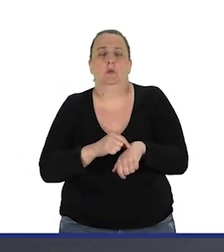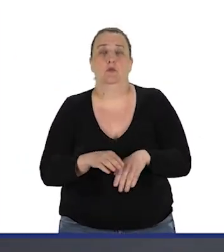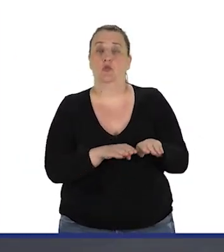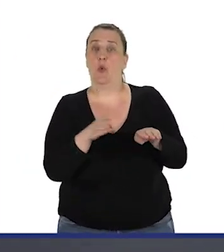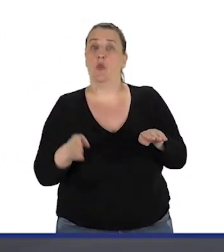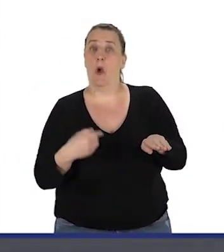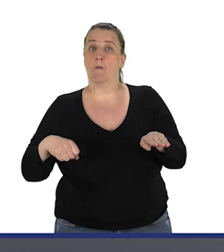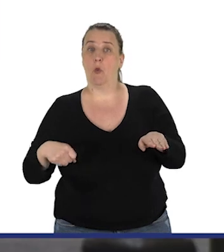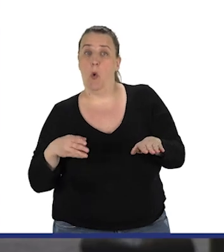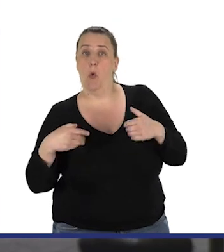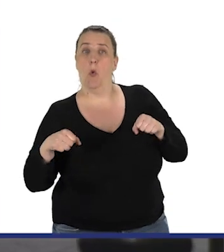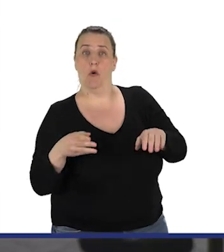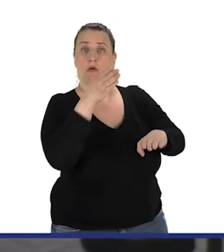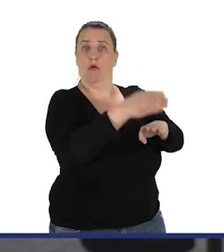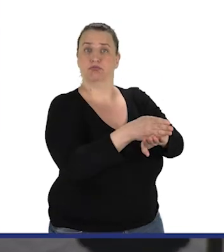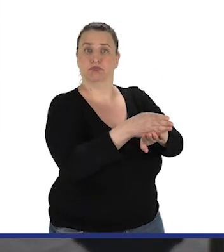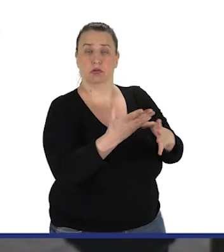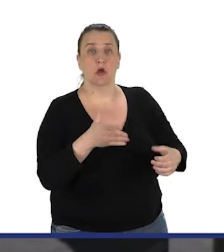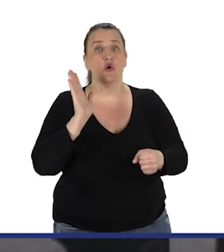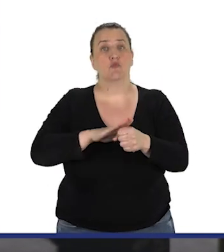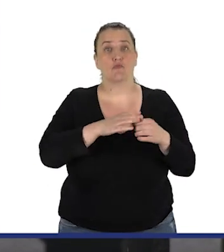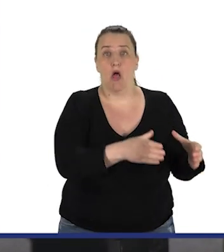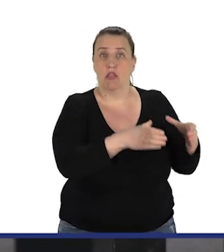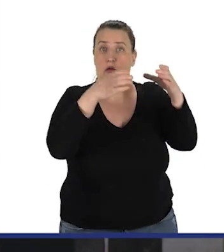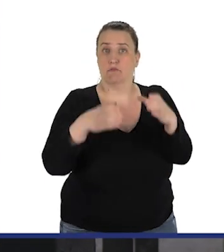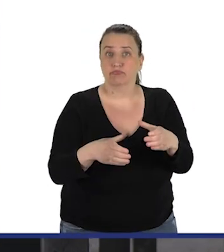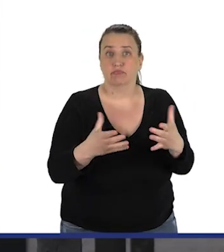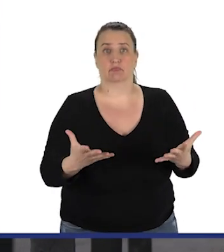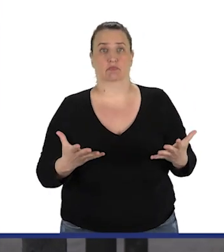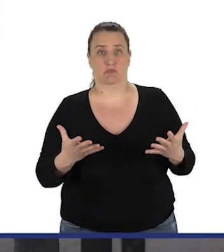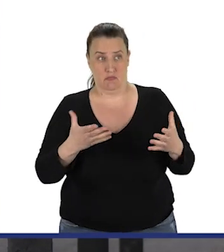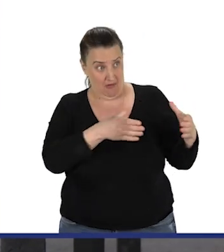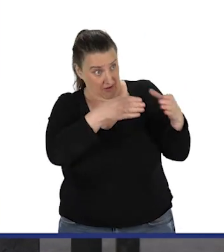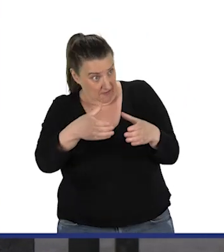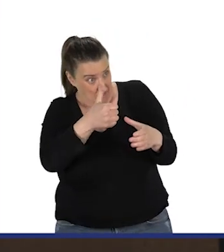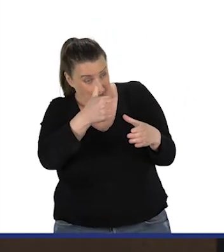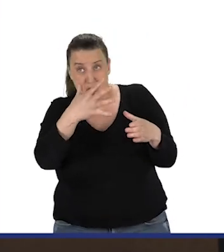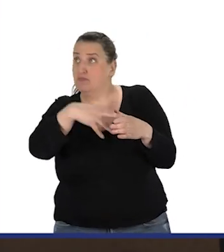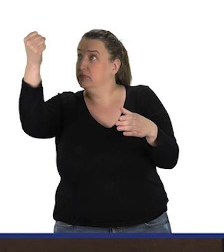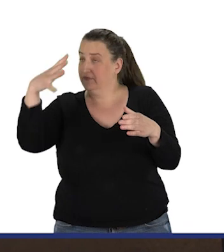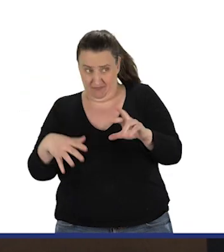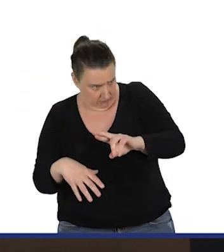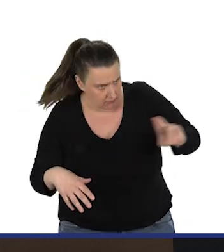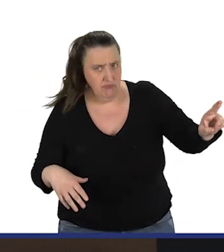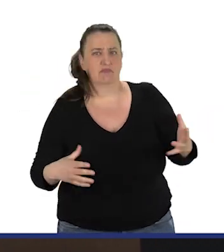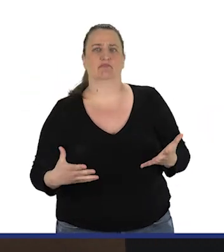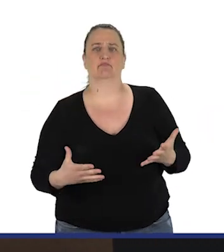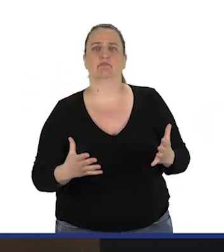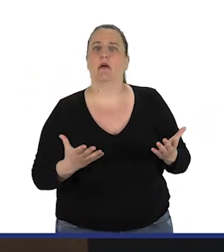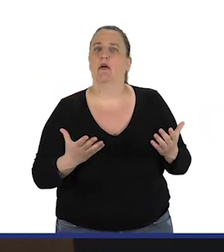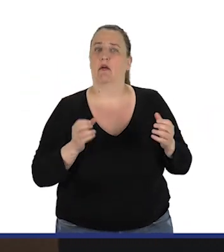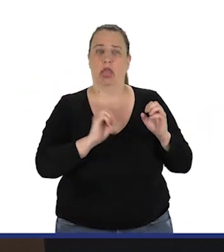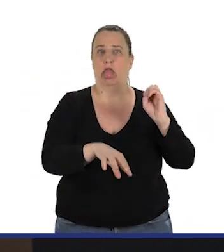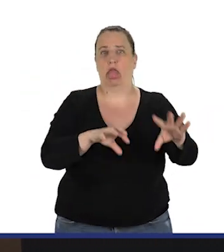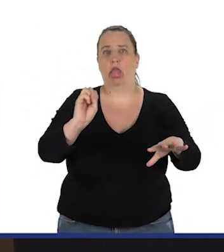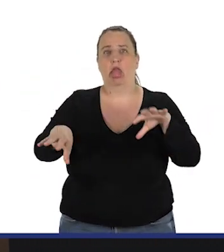Les motos garées sur les trottoirs, après les grosses poubelles, les ordures, ça après, il faut bien qu'ils les sortent pour que le ramassage soit fait,